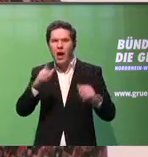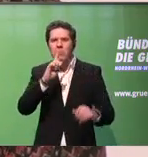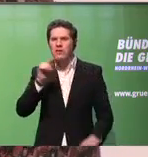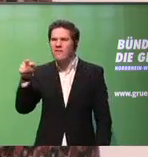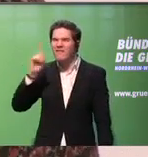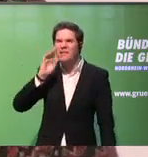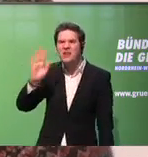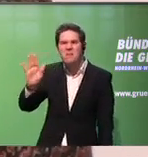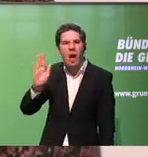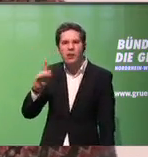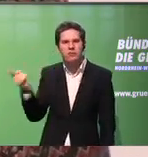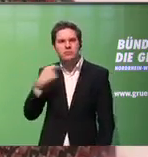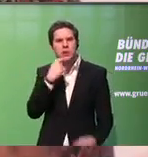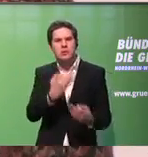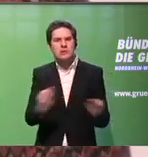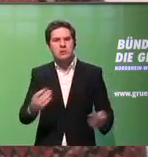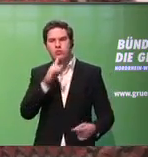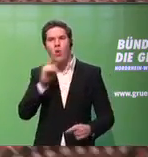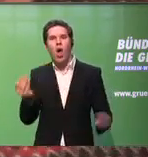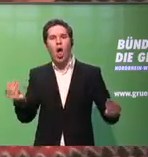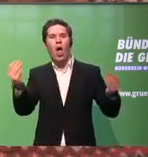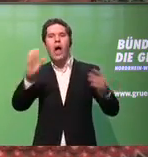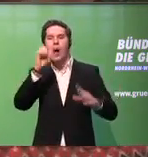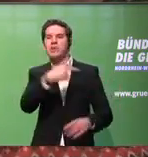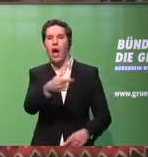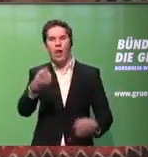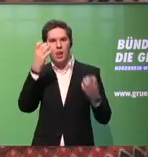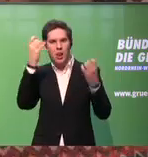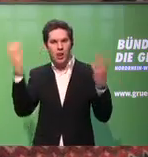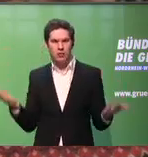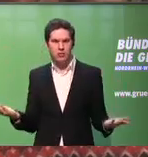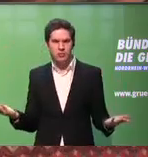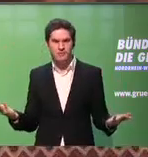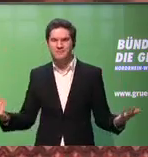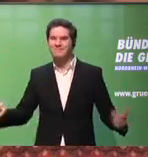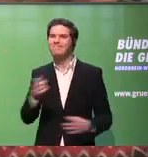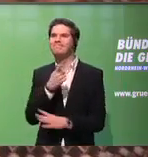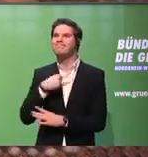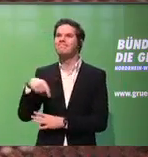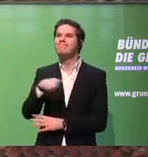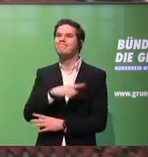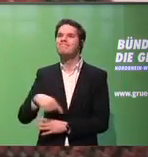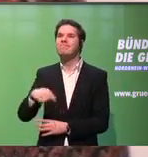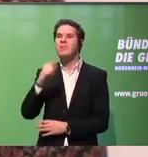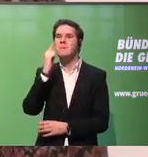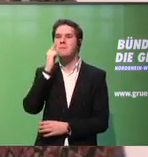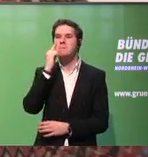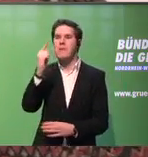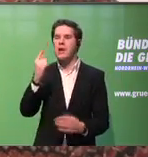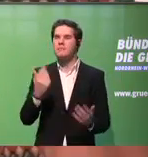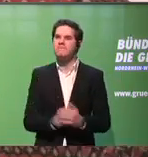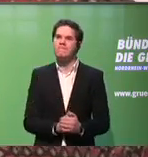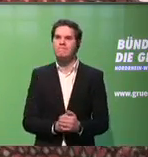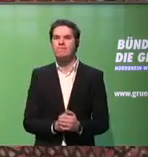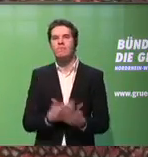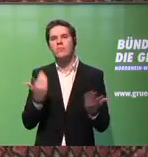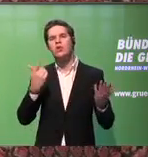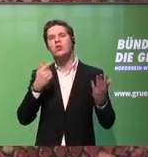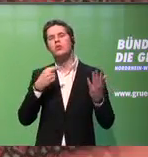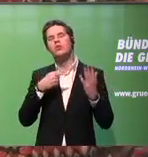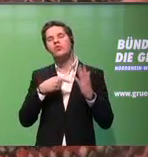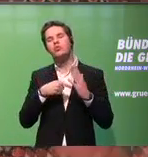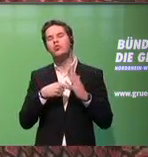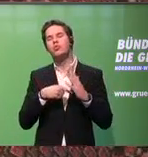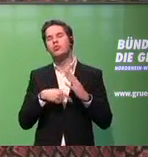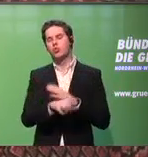damit eigentlich meint. Was wir damit meinen, das, glaube ich, ergibt sich aus der besonderen Rolle,